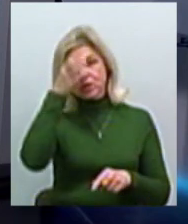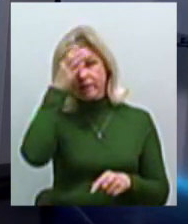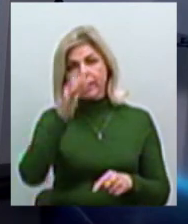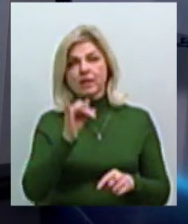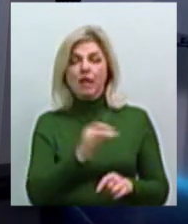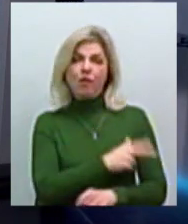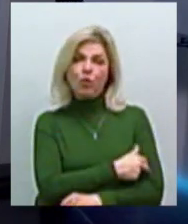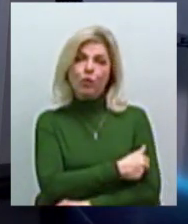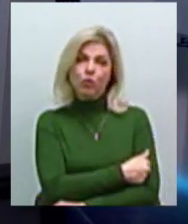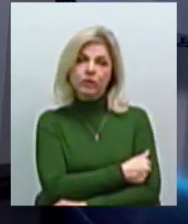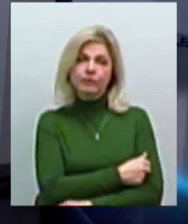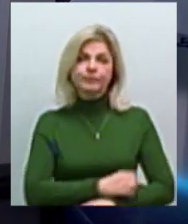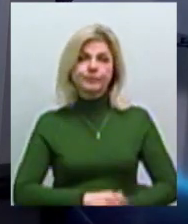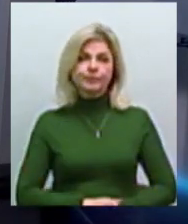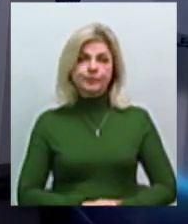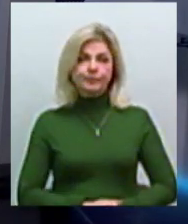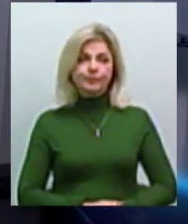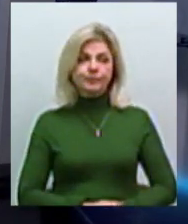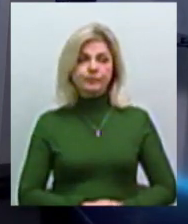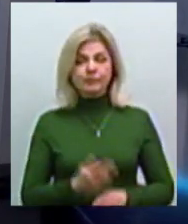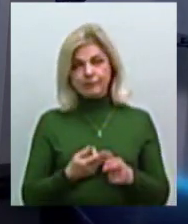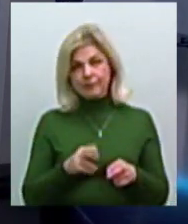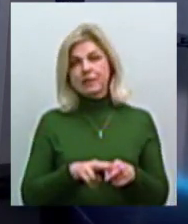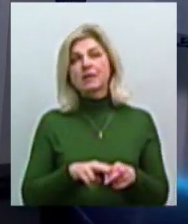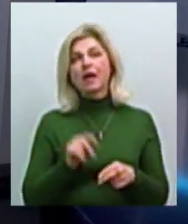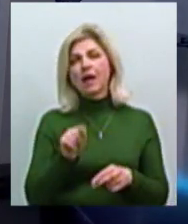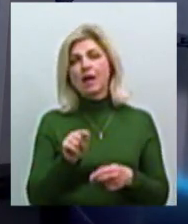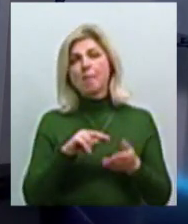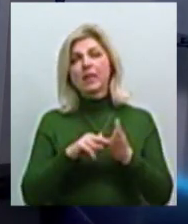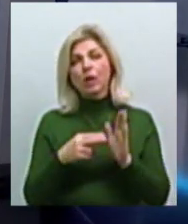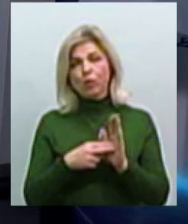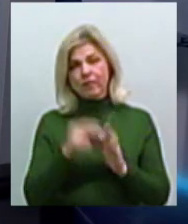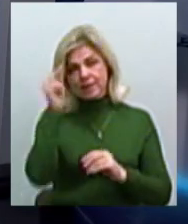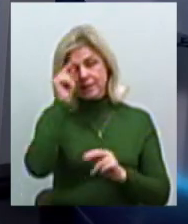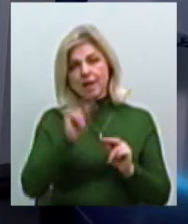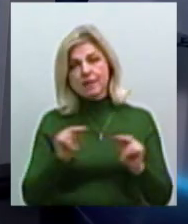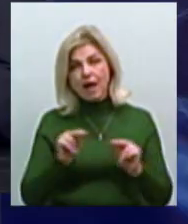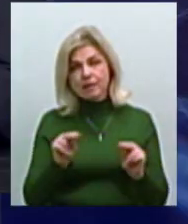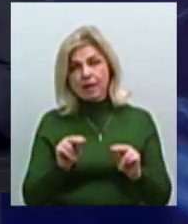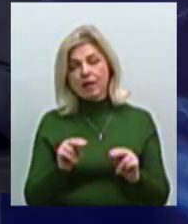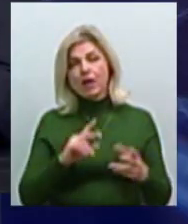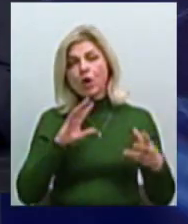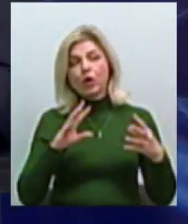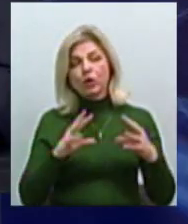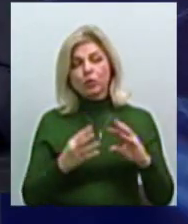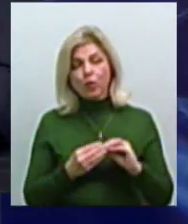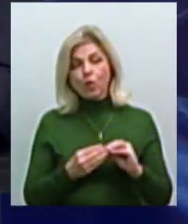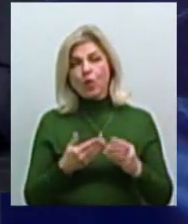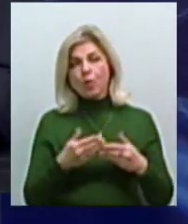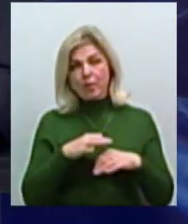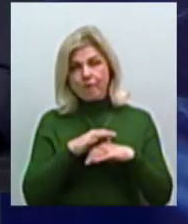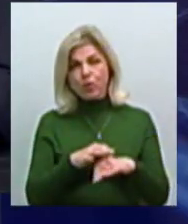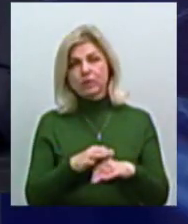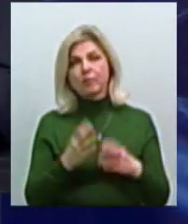здоров'я? Ну, це планове заняття. Ітогово ми проводимо в